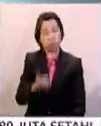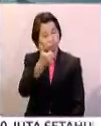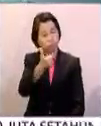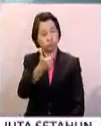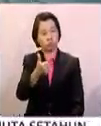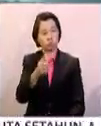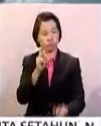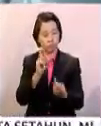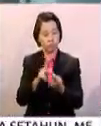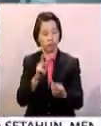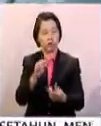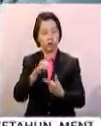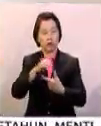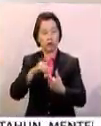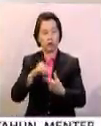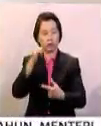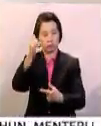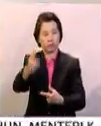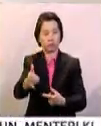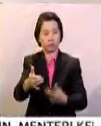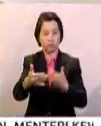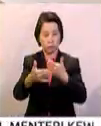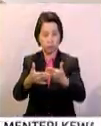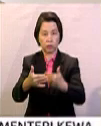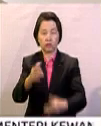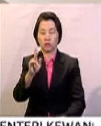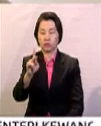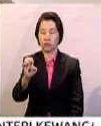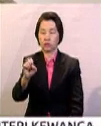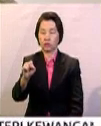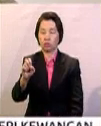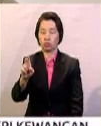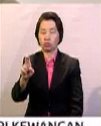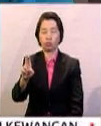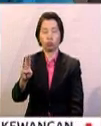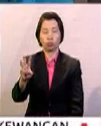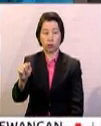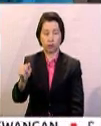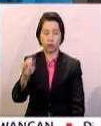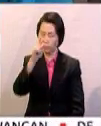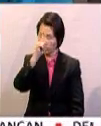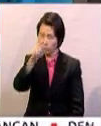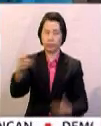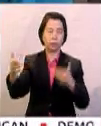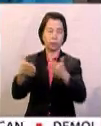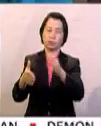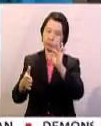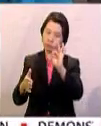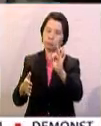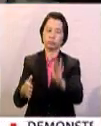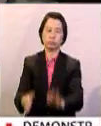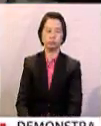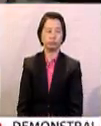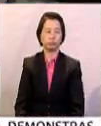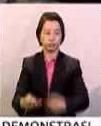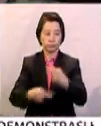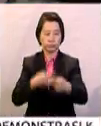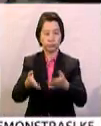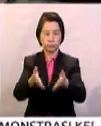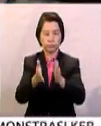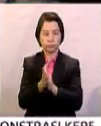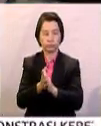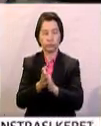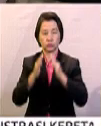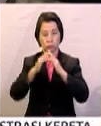inilah. Ataupun kita panggil yang kawan-kawan dekat ni ialah Kesuma. Memang dekat. Proses memohon skim perumahan di bawah konsep